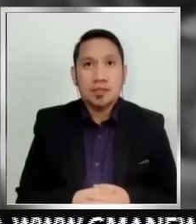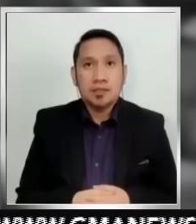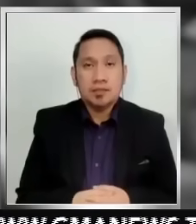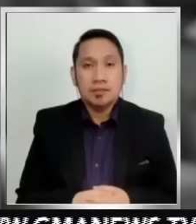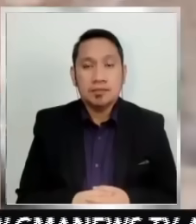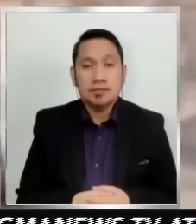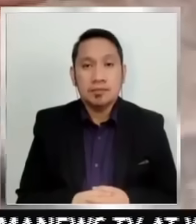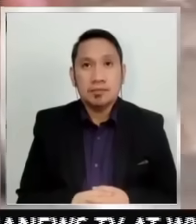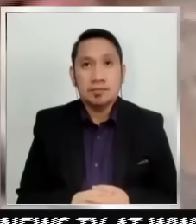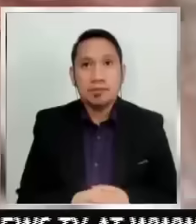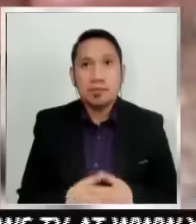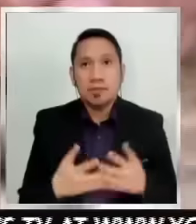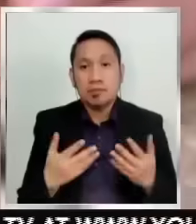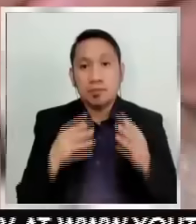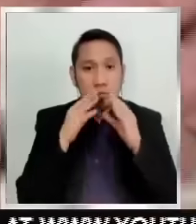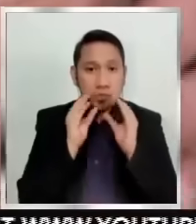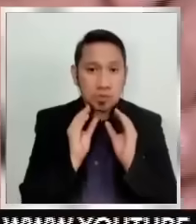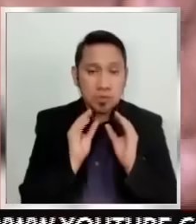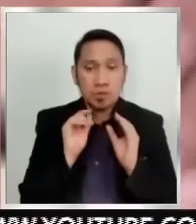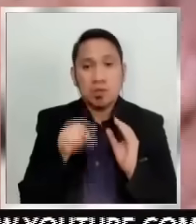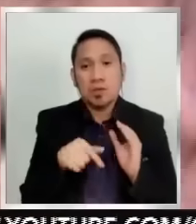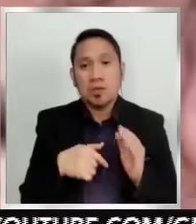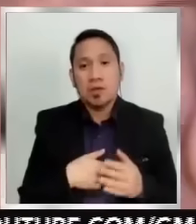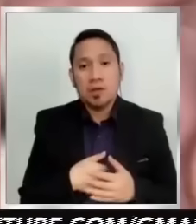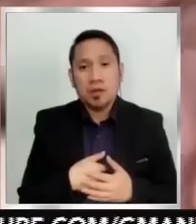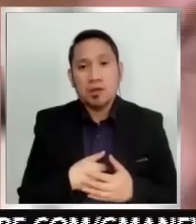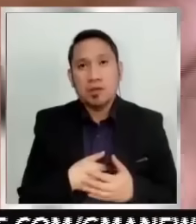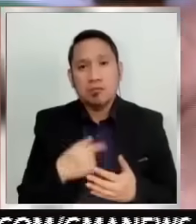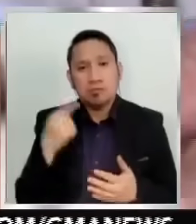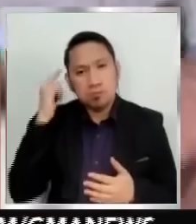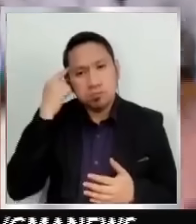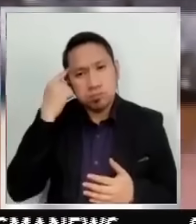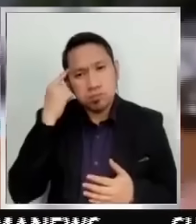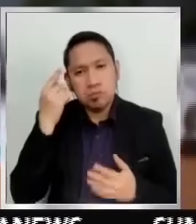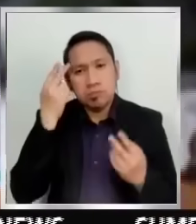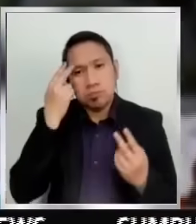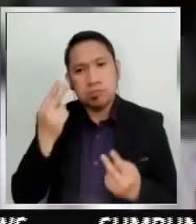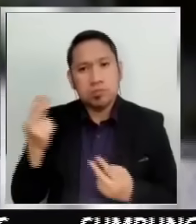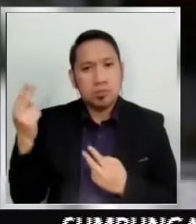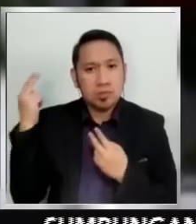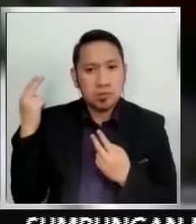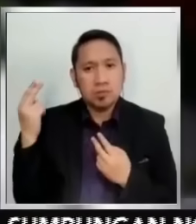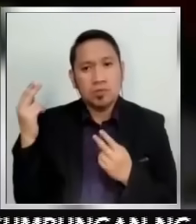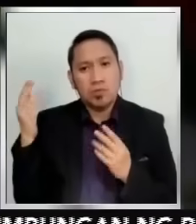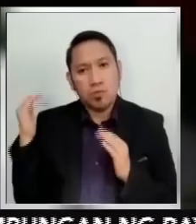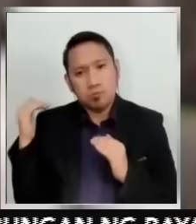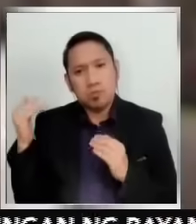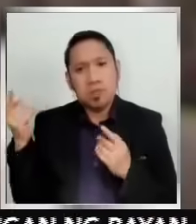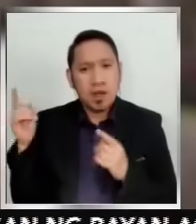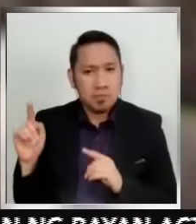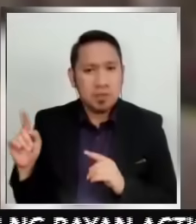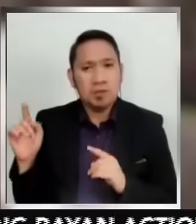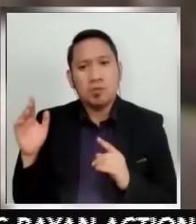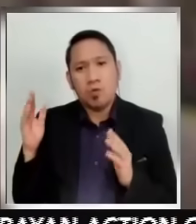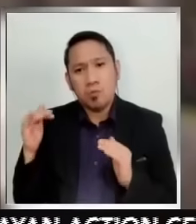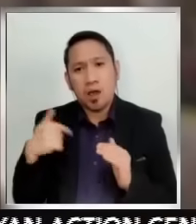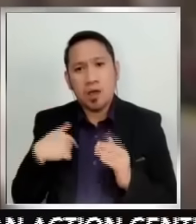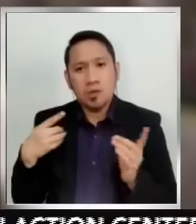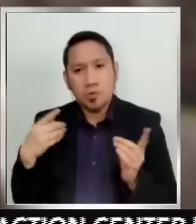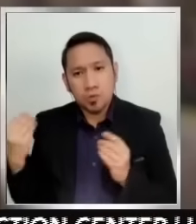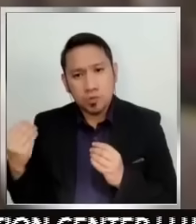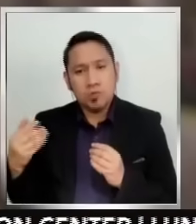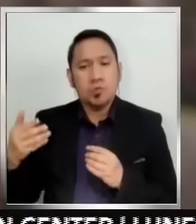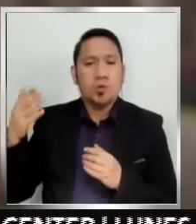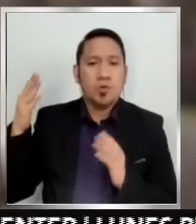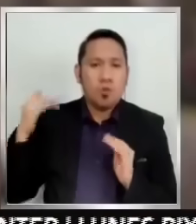Siyempre pag nalulungkot ka, nag-iisa ka, nag-iisip ko sa nakaraan, sana ganun, sana ganito ginawa ko. Tara nung bata pa ako,